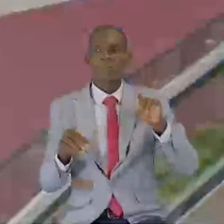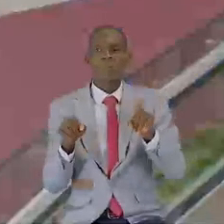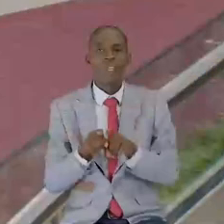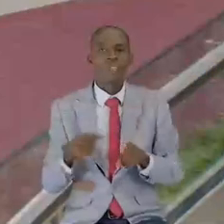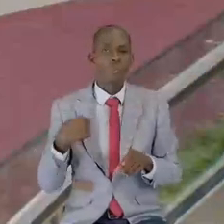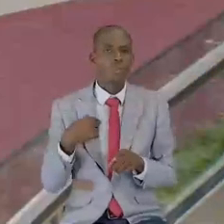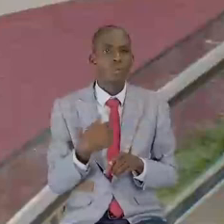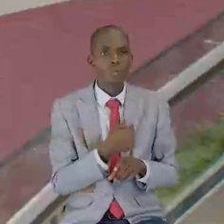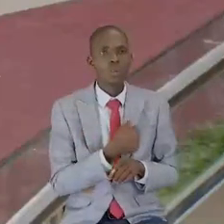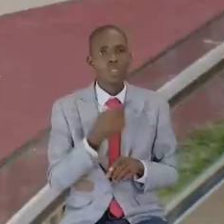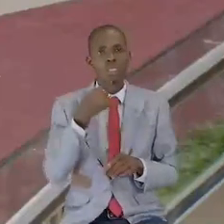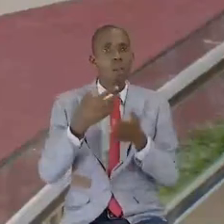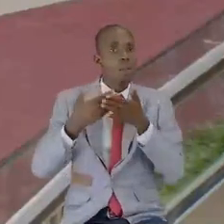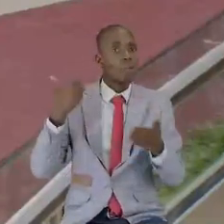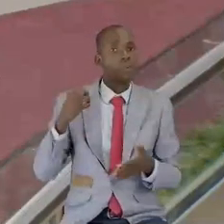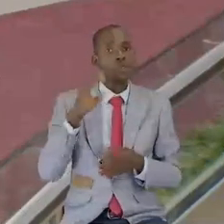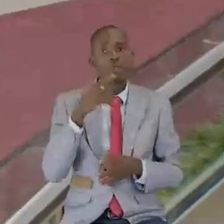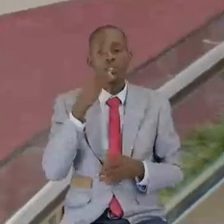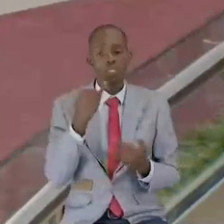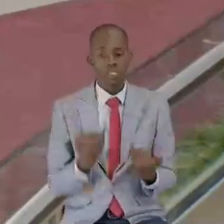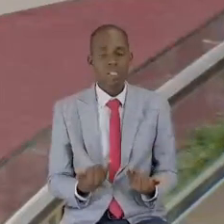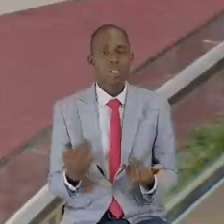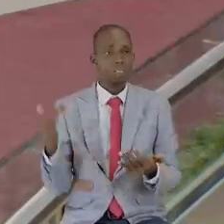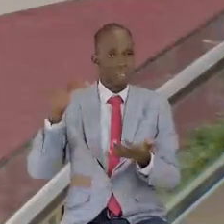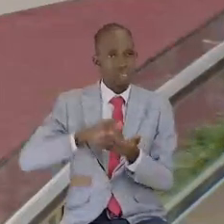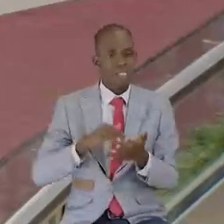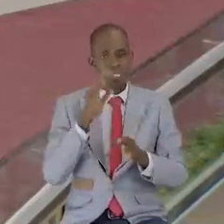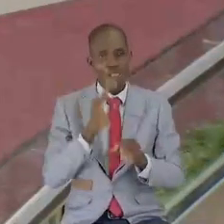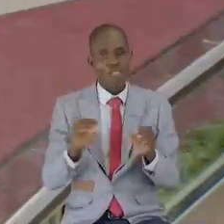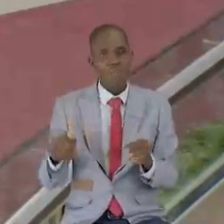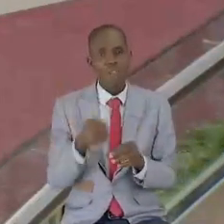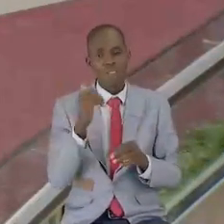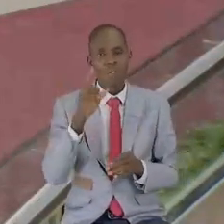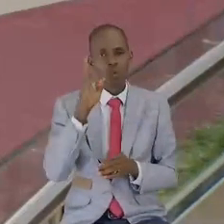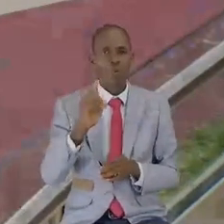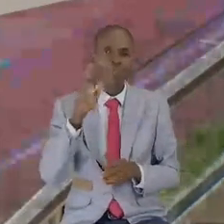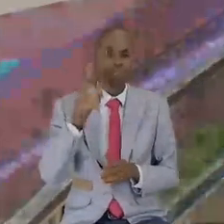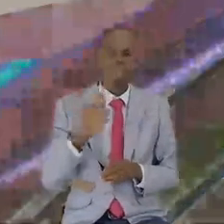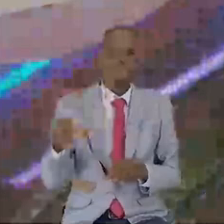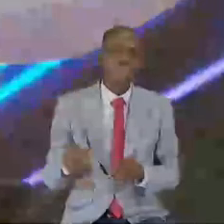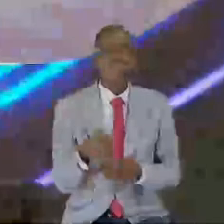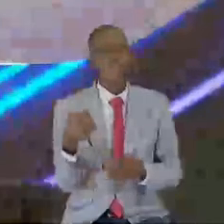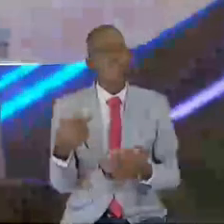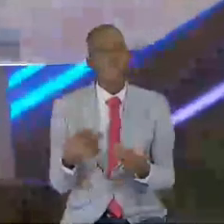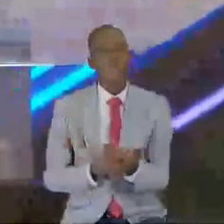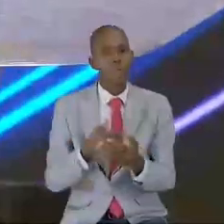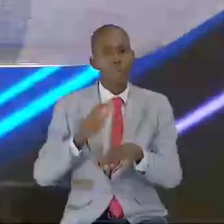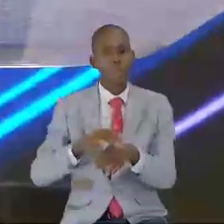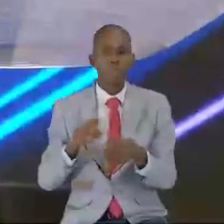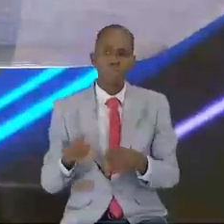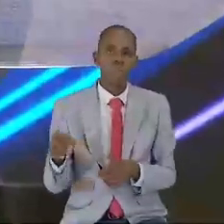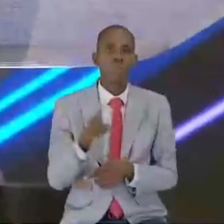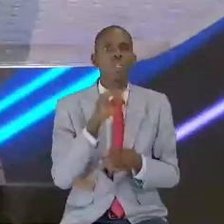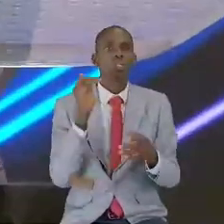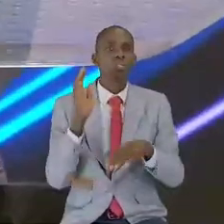dit précédemment, et je le répète à cette heure, si quelqu'un vous annonce un autre évangile que celui que vous avez